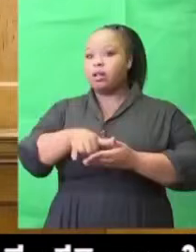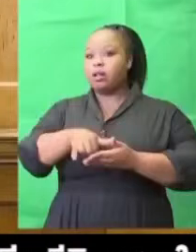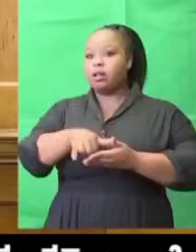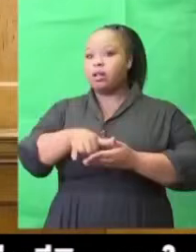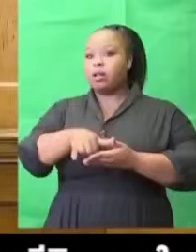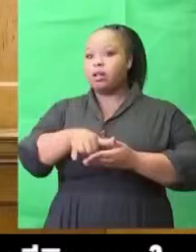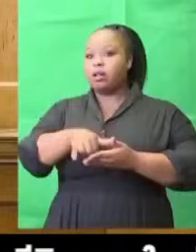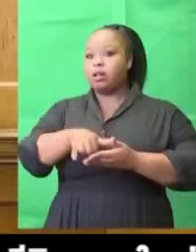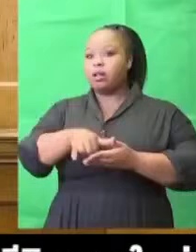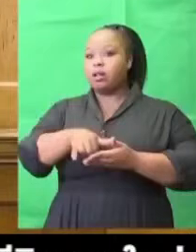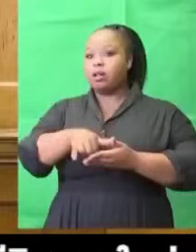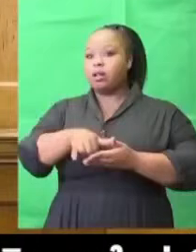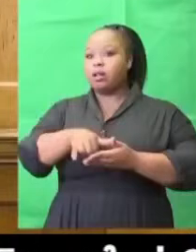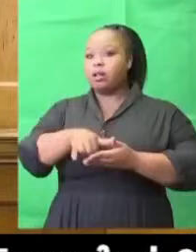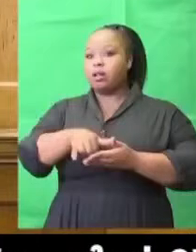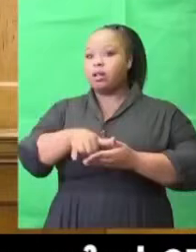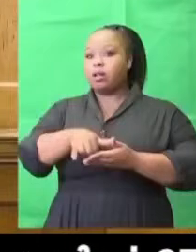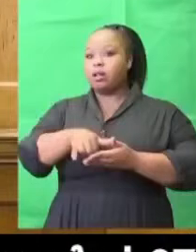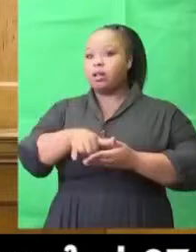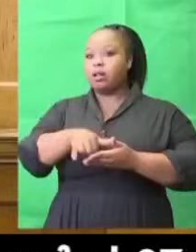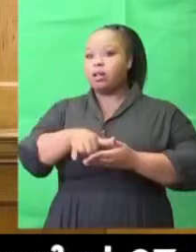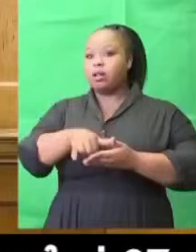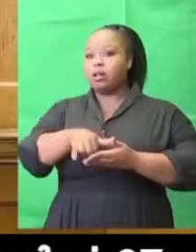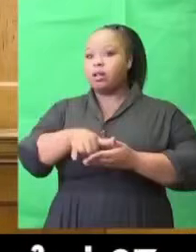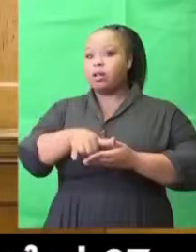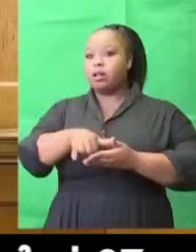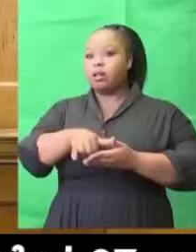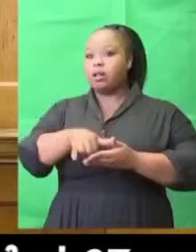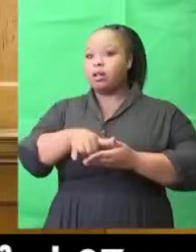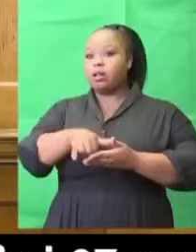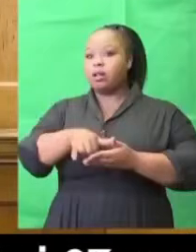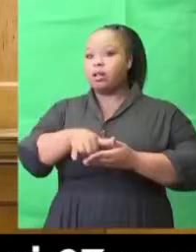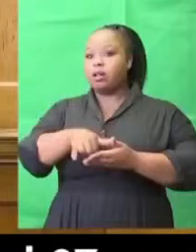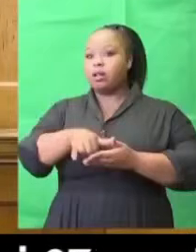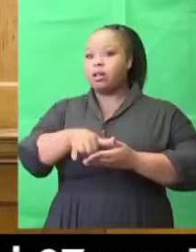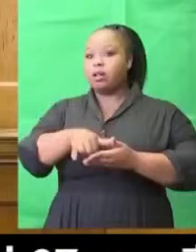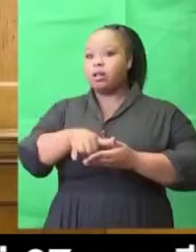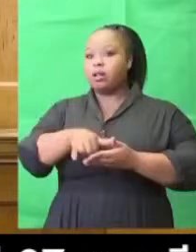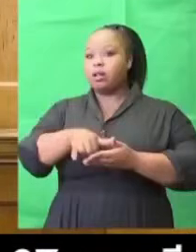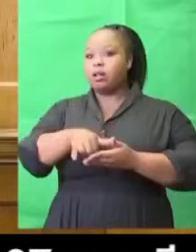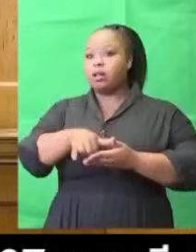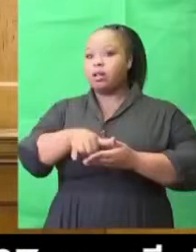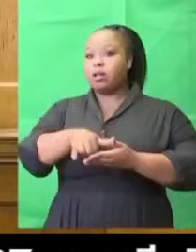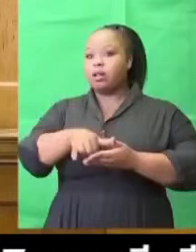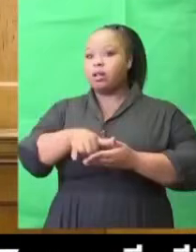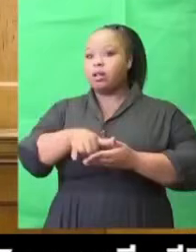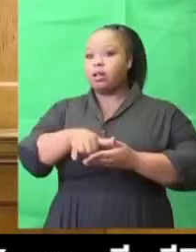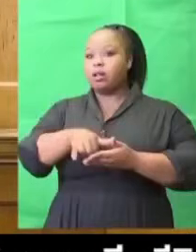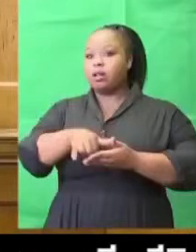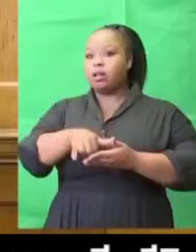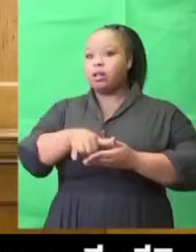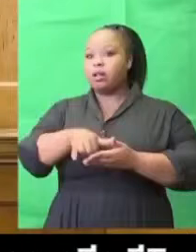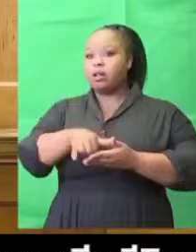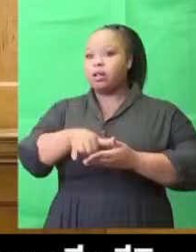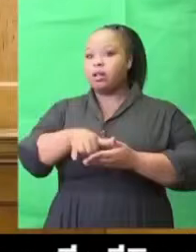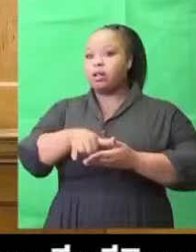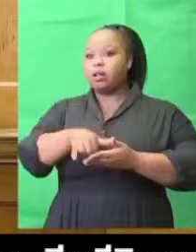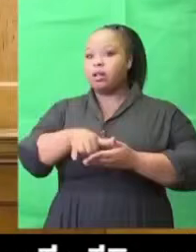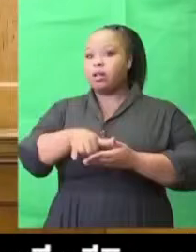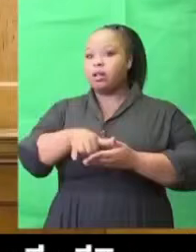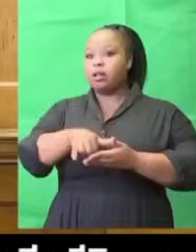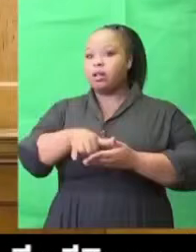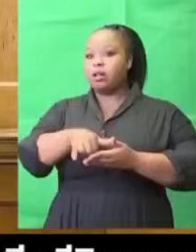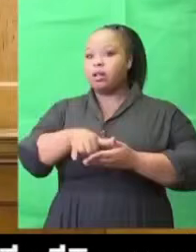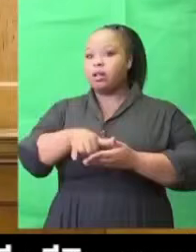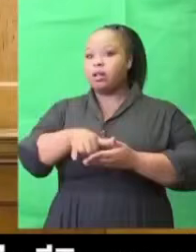วิจัยผู้เชี่ยวชาญด้าน Wild Westวิทยาของอภิกาใต้เนี่ยเขาก็บ่นดังๆครับว่ามันไม่แฟร์